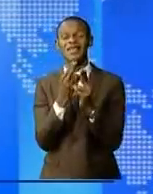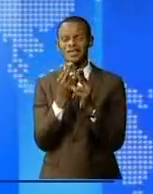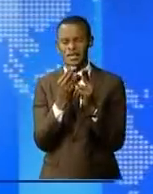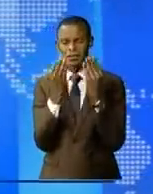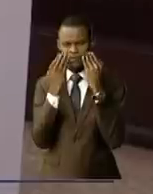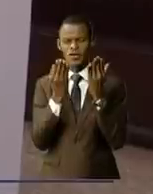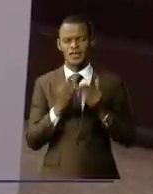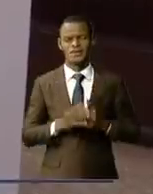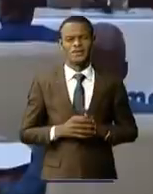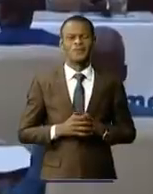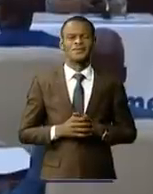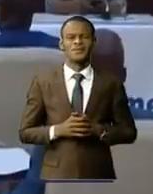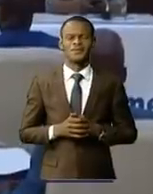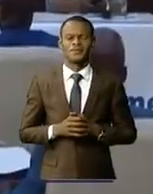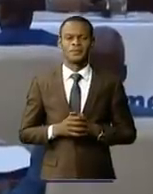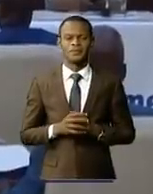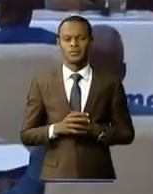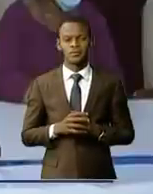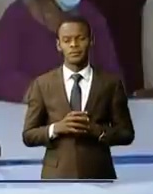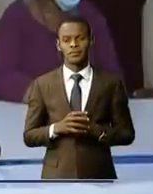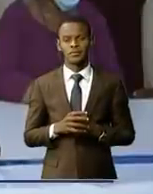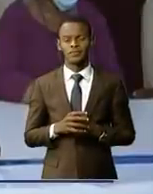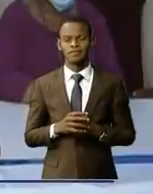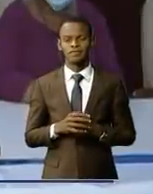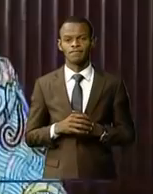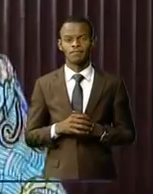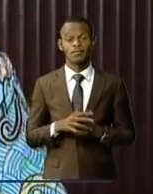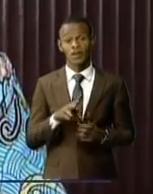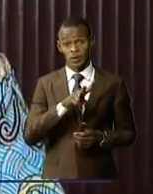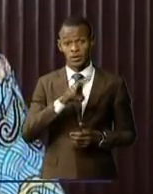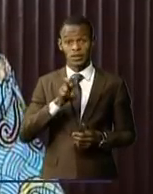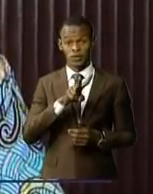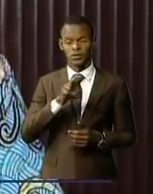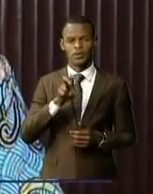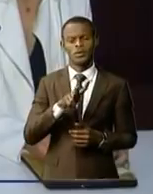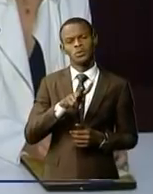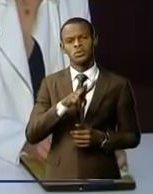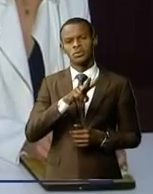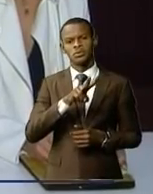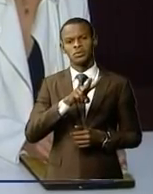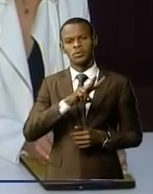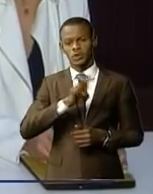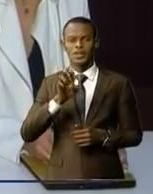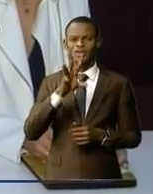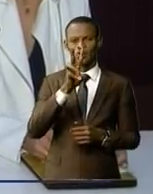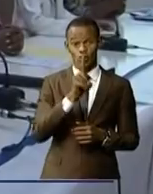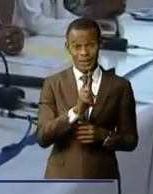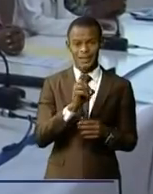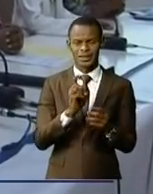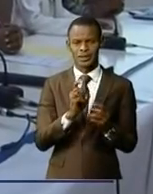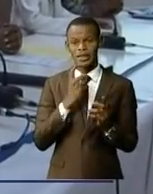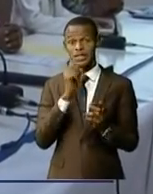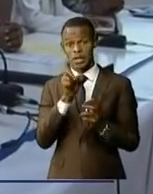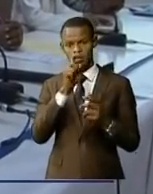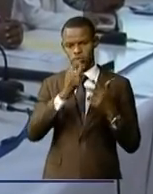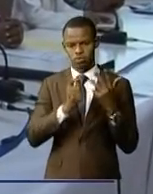Mukunga. Sur 261 recommandations proposées par les États pairs de la RDC, après la révision de la